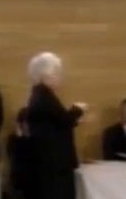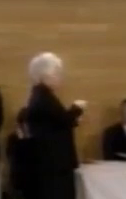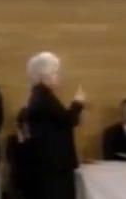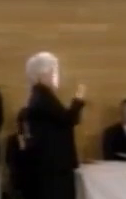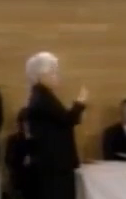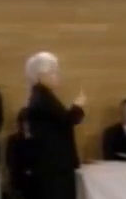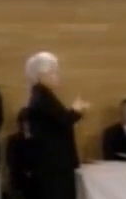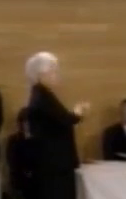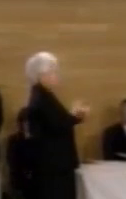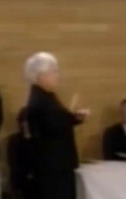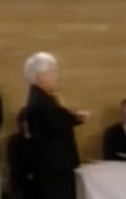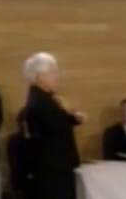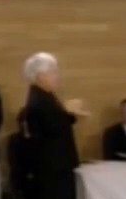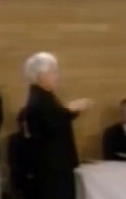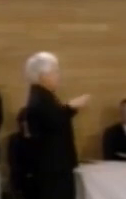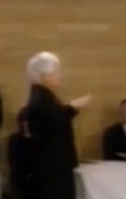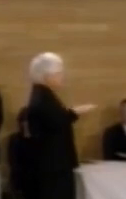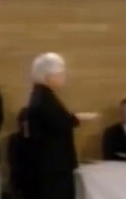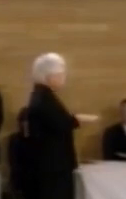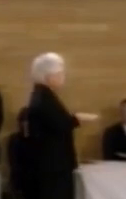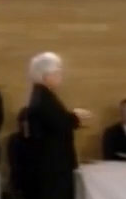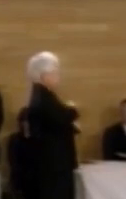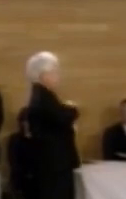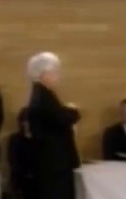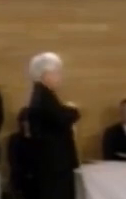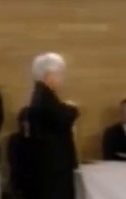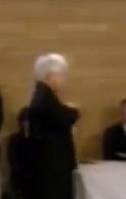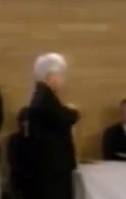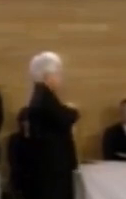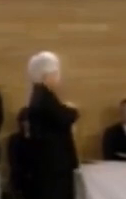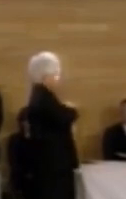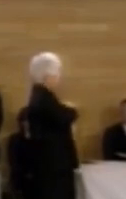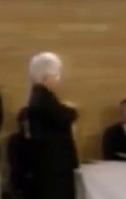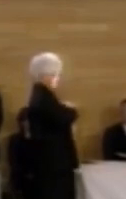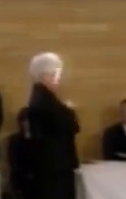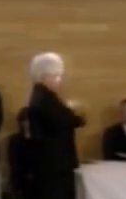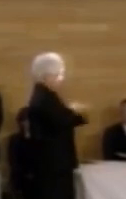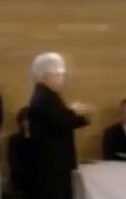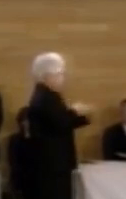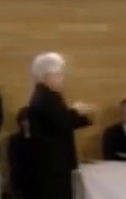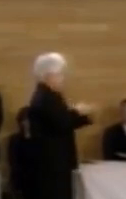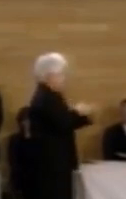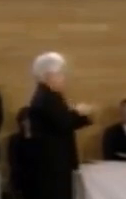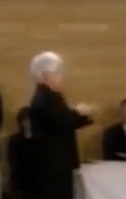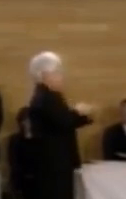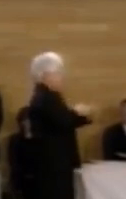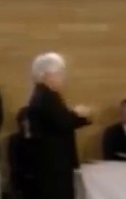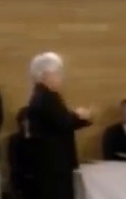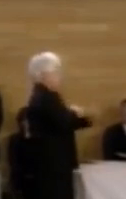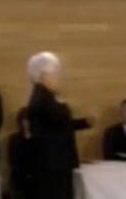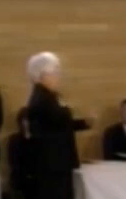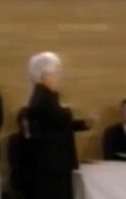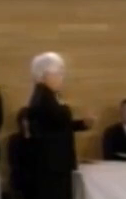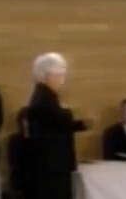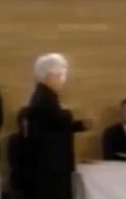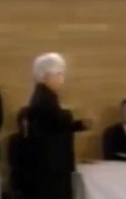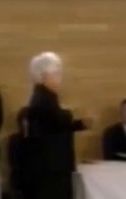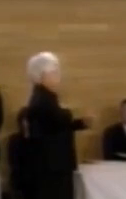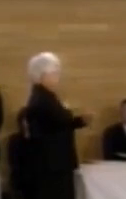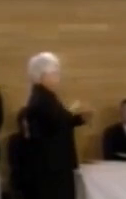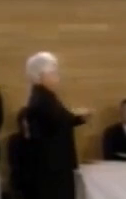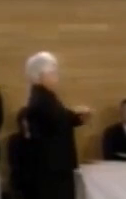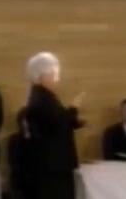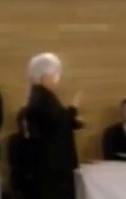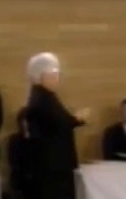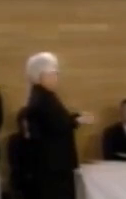11年前の今日、辛く険しい道のりになることを知りながらも、復